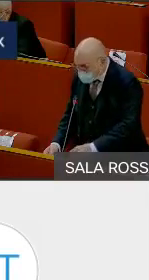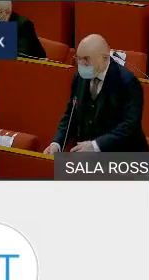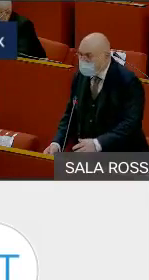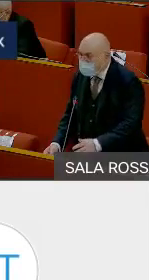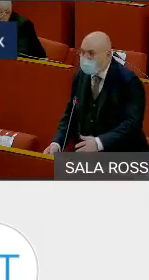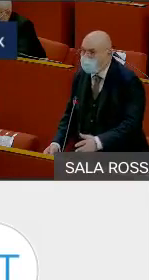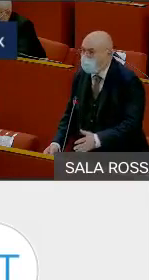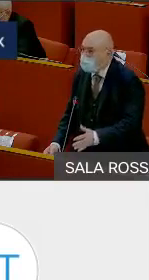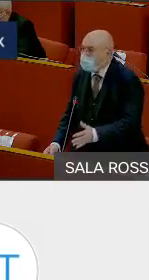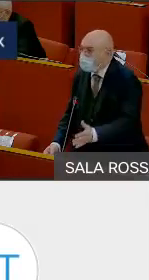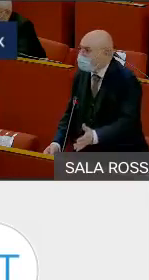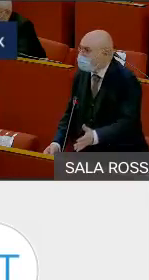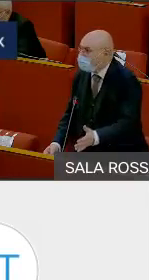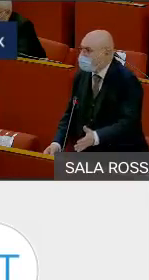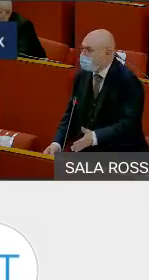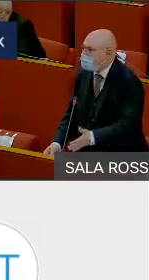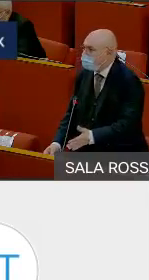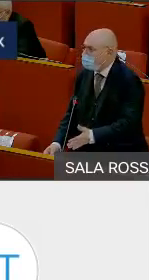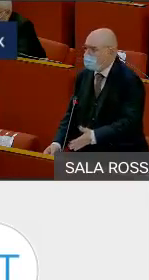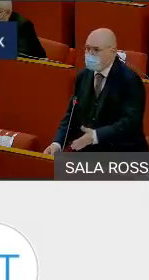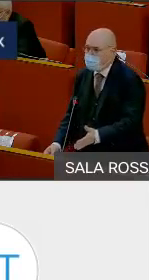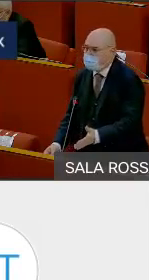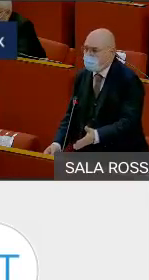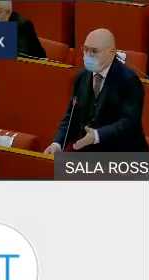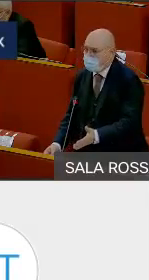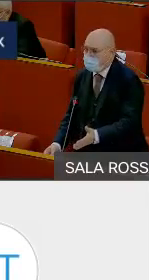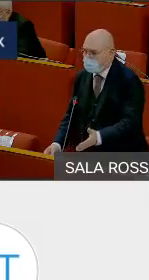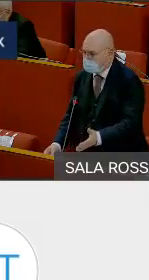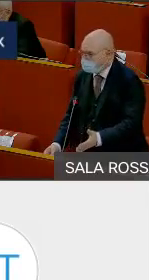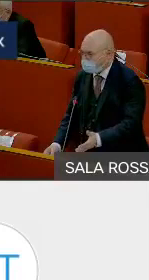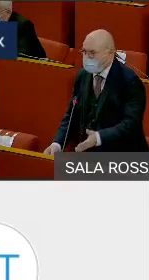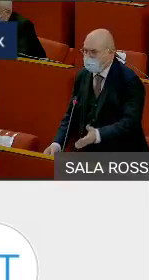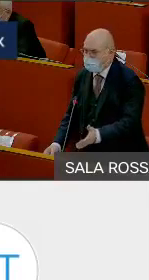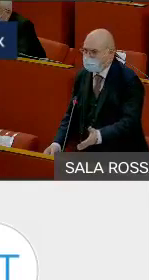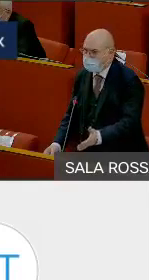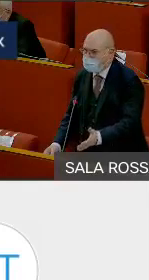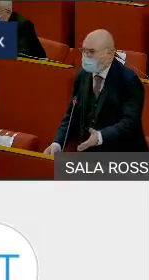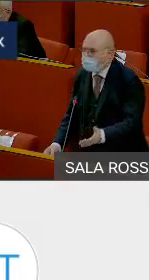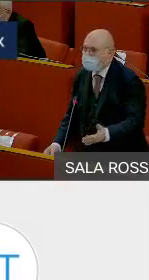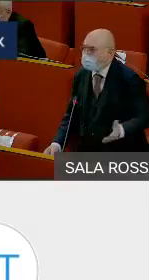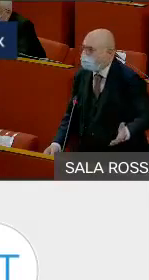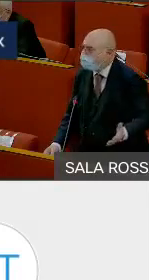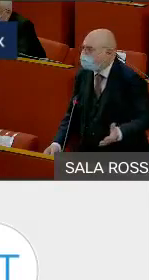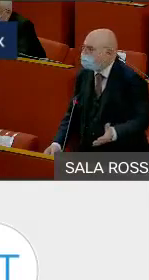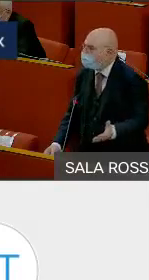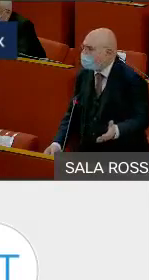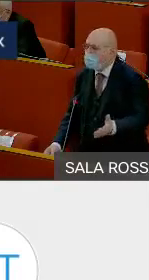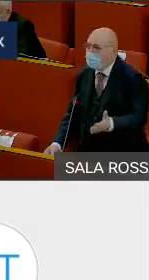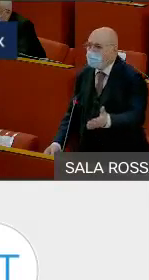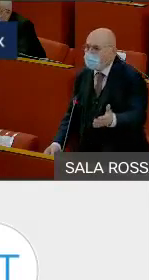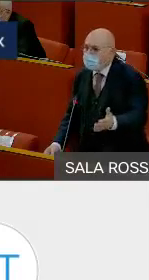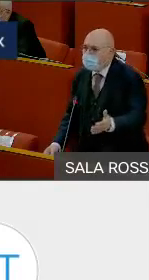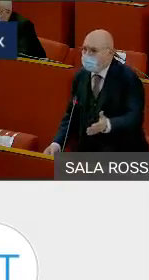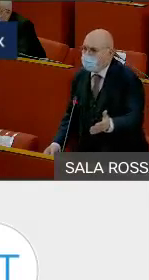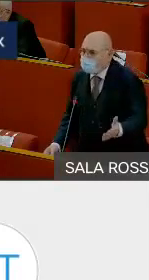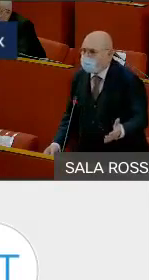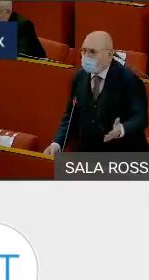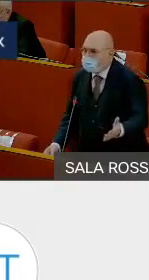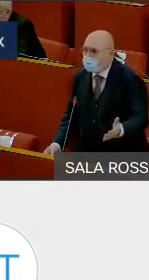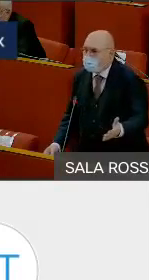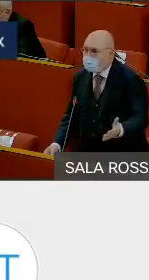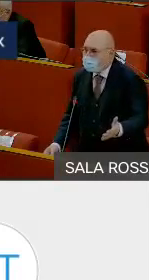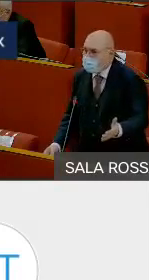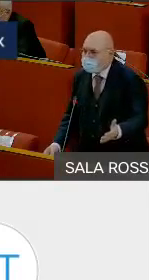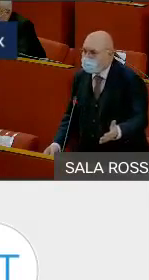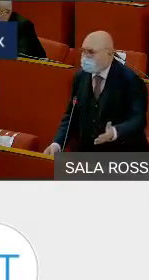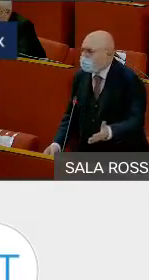perché con l'abbandona si arrivasse poi ad arrivare alla edificabilità io non vi nascondo che quando ho fatto l'assessore